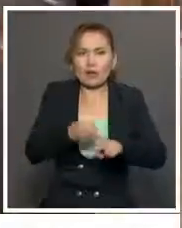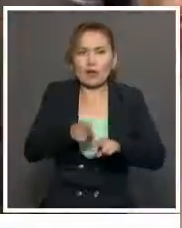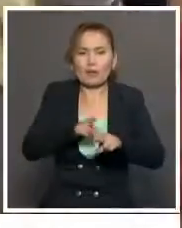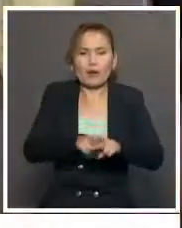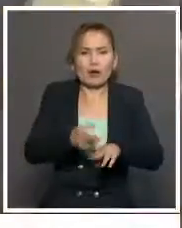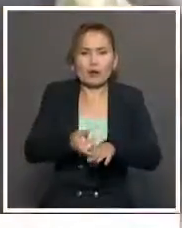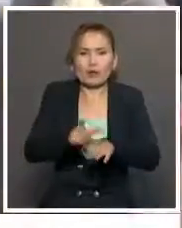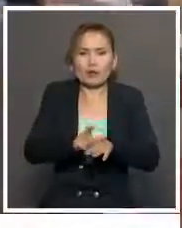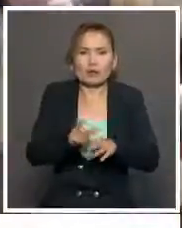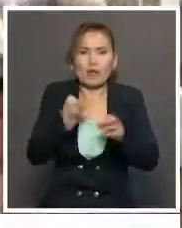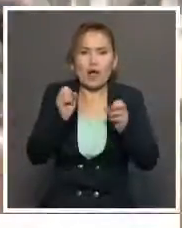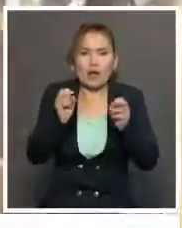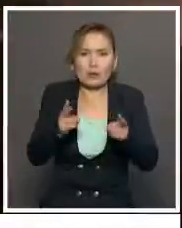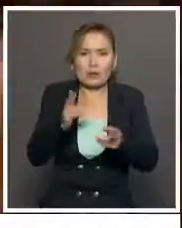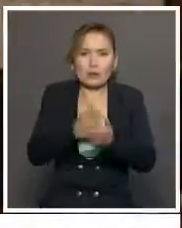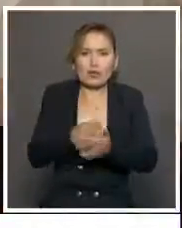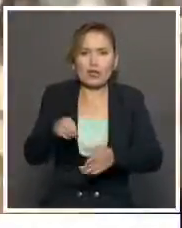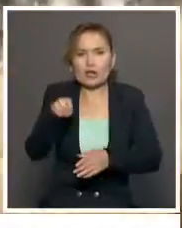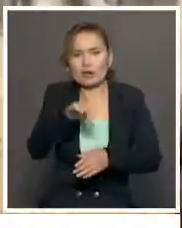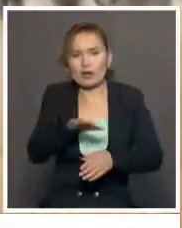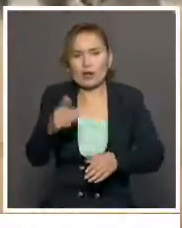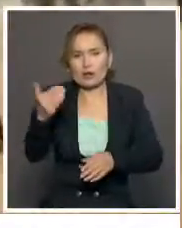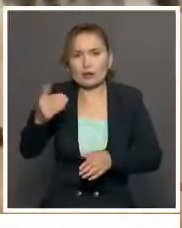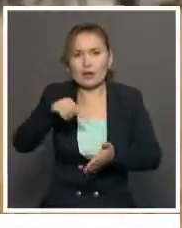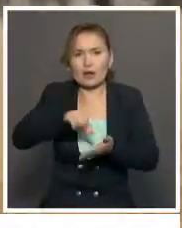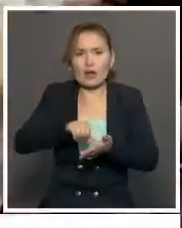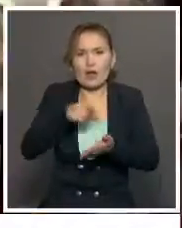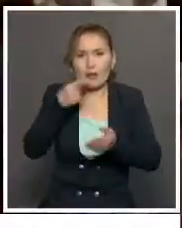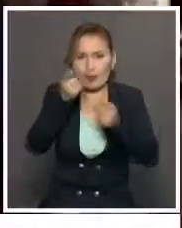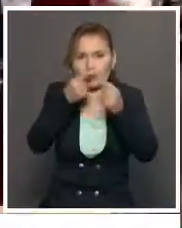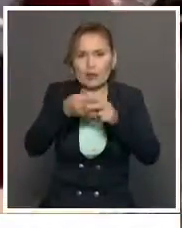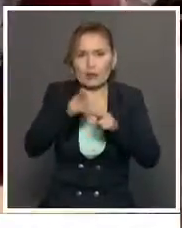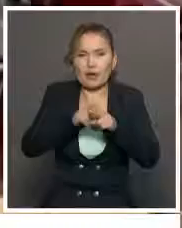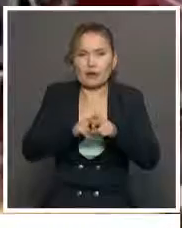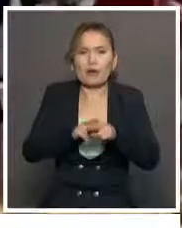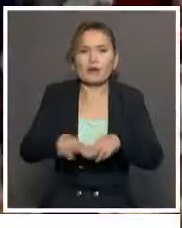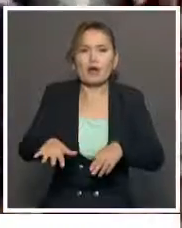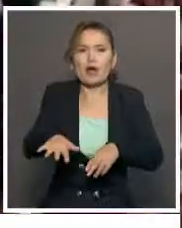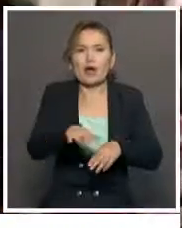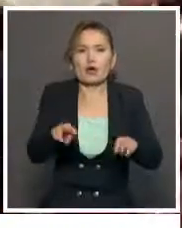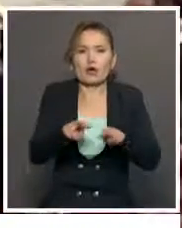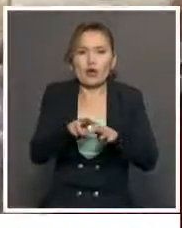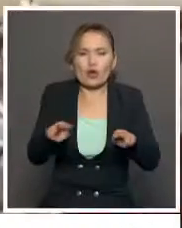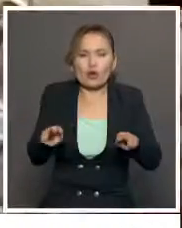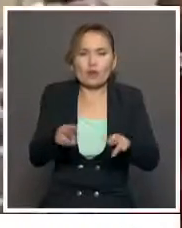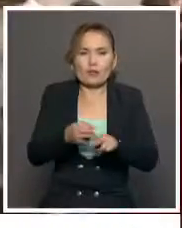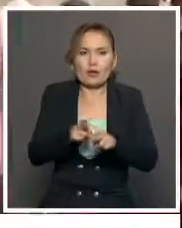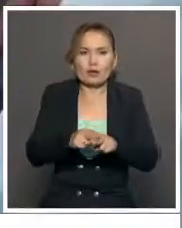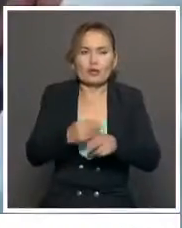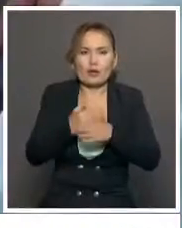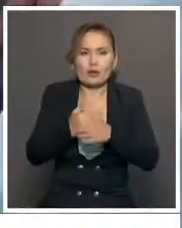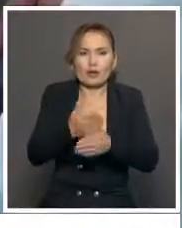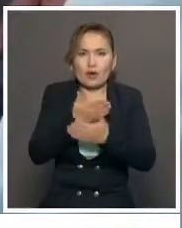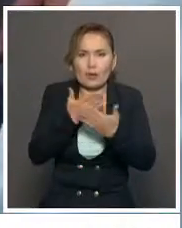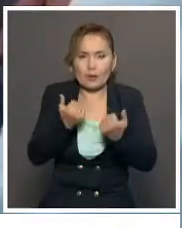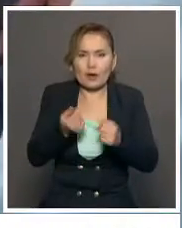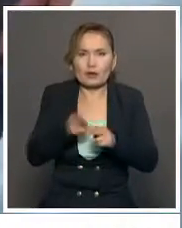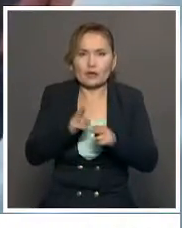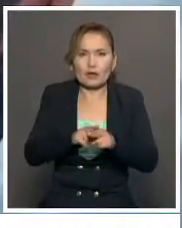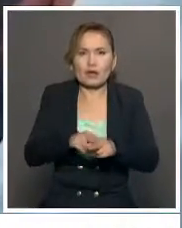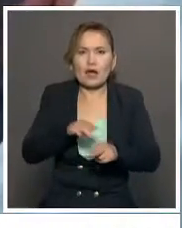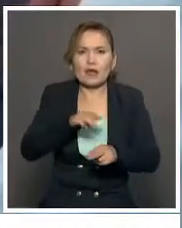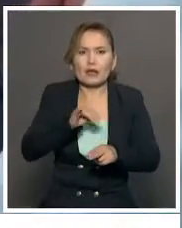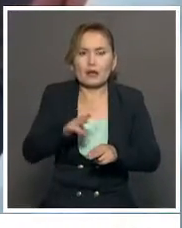қауіп төніп тұрған жоқ. Алайда Еуропадағы өкілдерінің мәлімдеуінше, батысқа арқа сүйеген үкіметті құлатып, ислам әмірлігін құруды көздеген